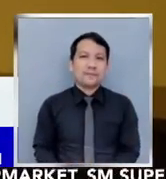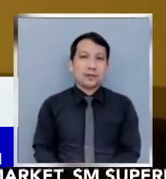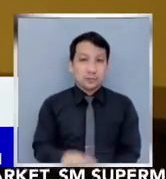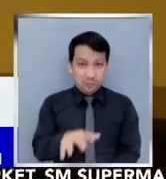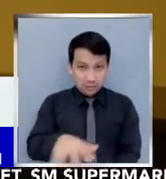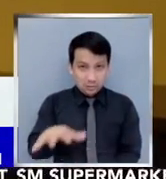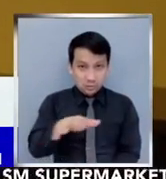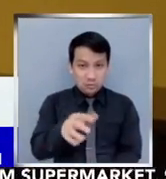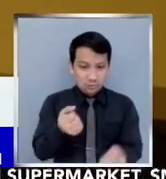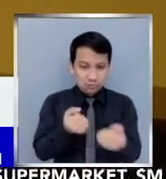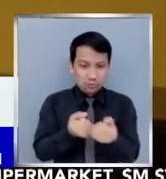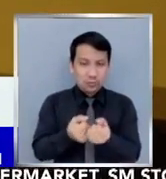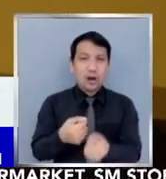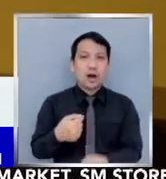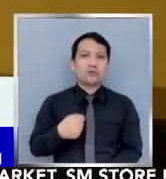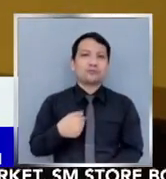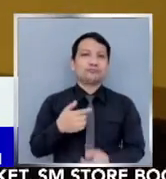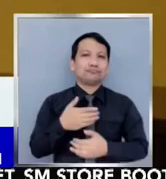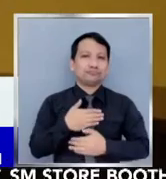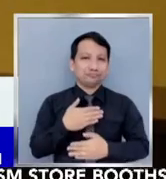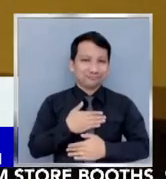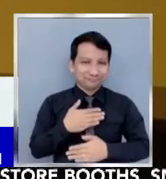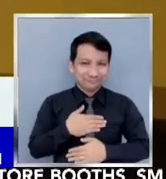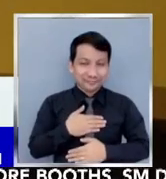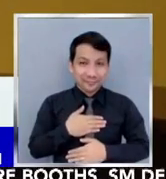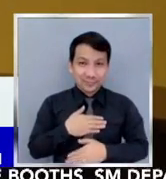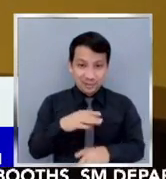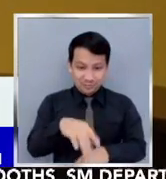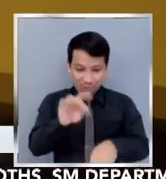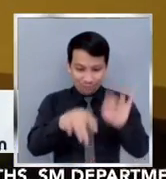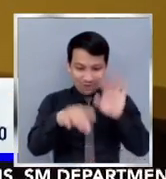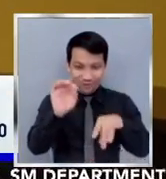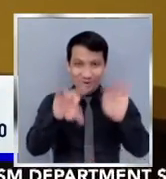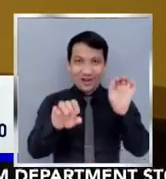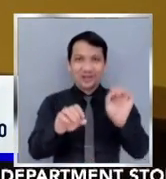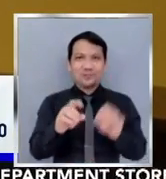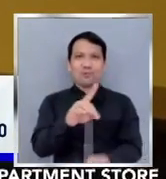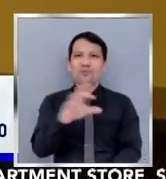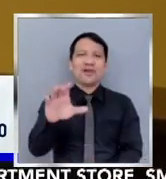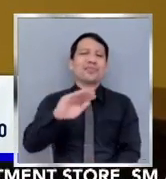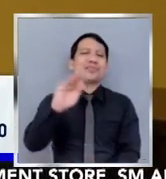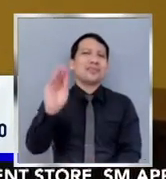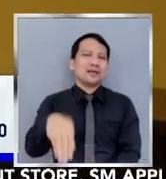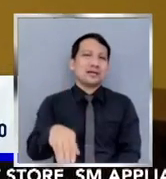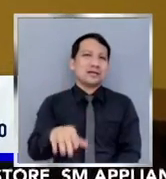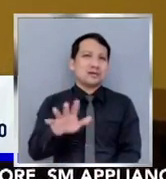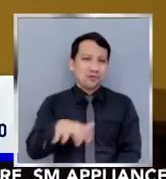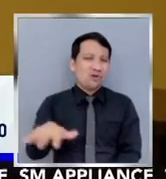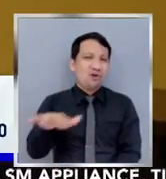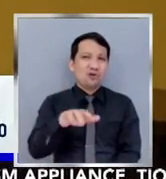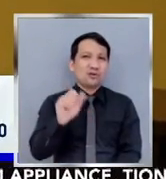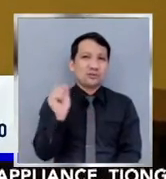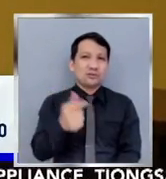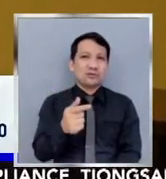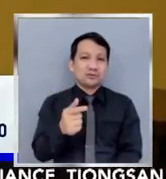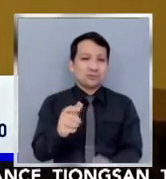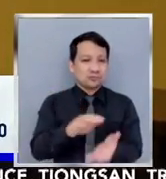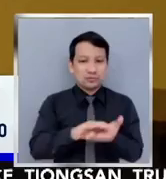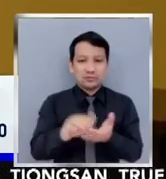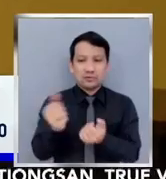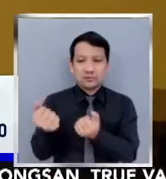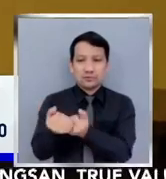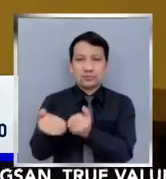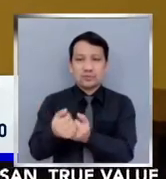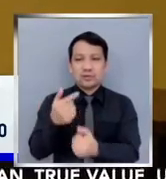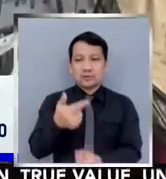very happy kasi yung ukay-ukay booth, lahat ng sales, 100% of all sales will go to supporting